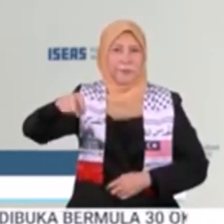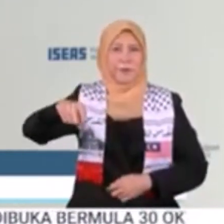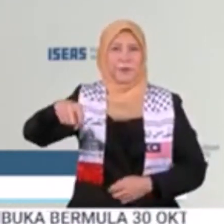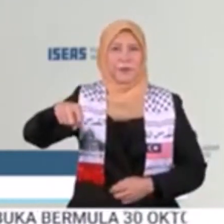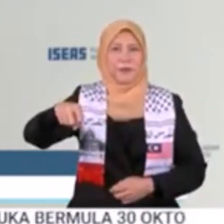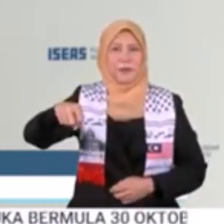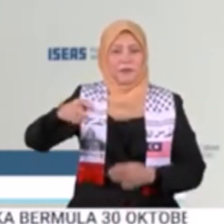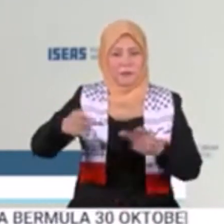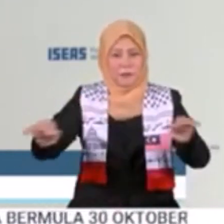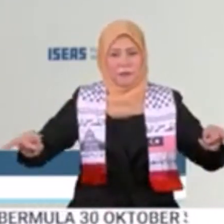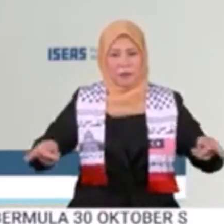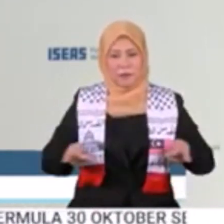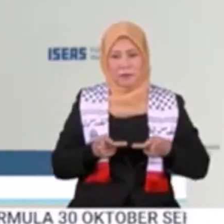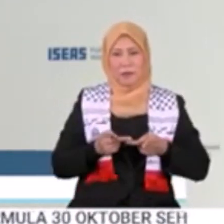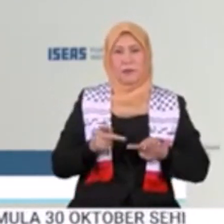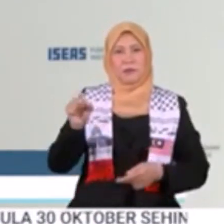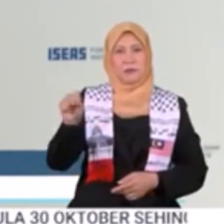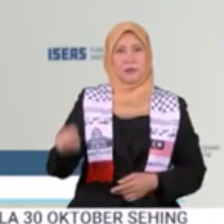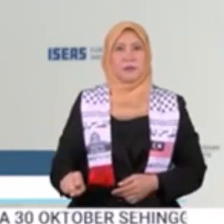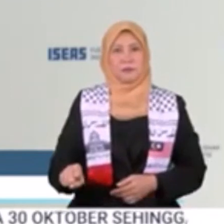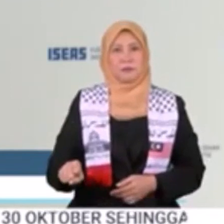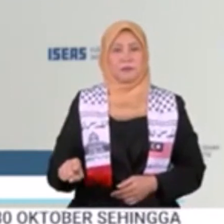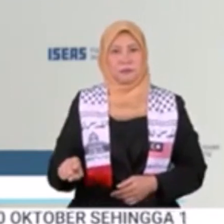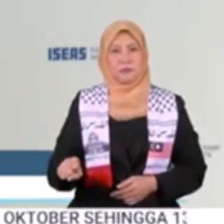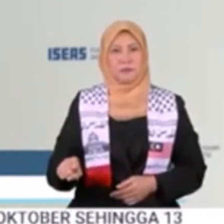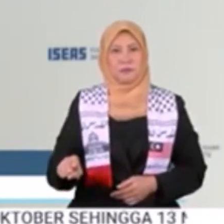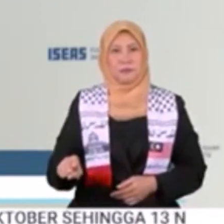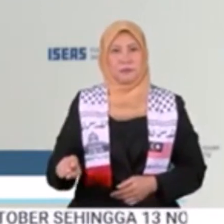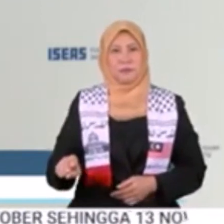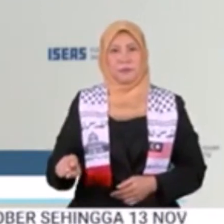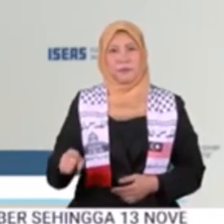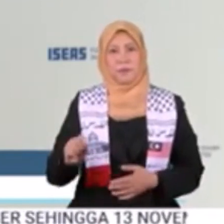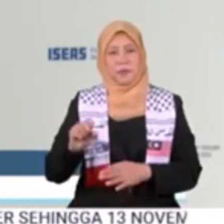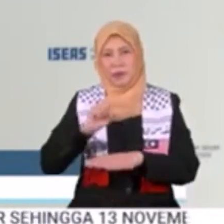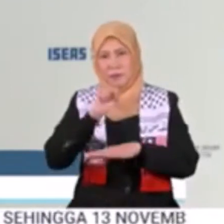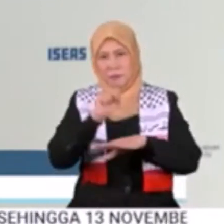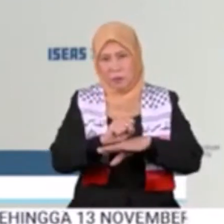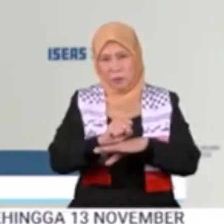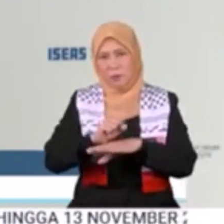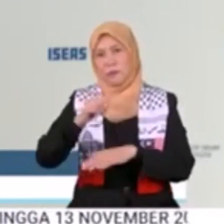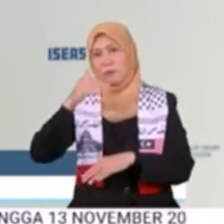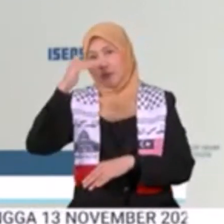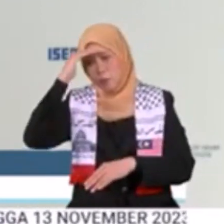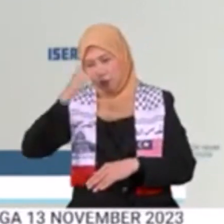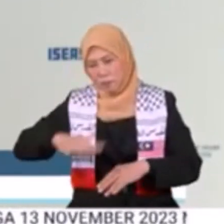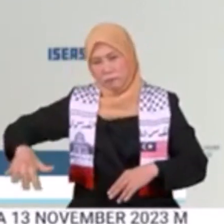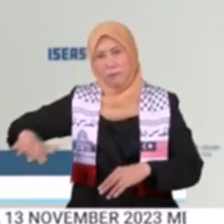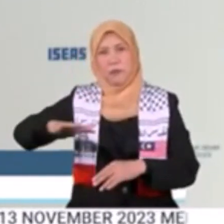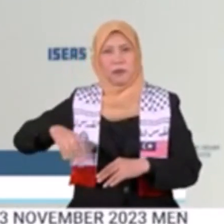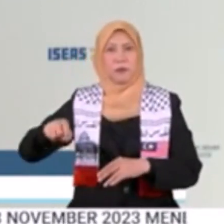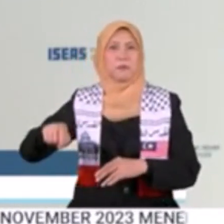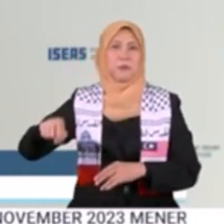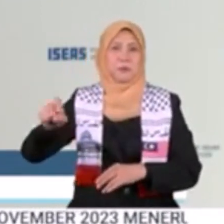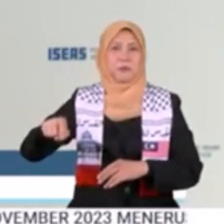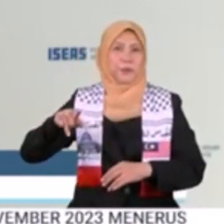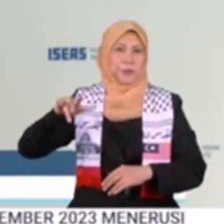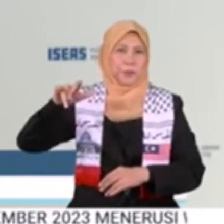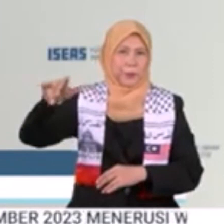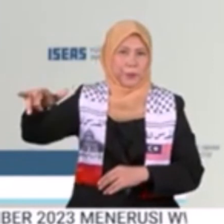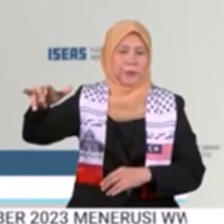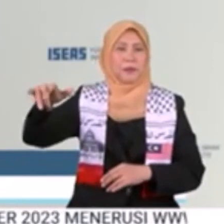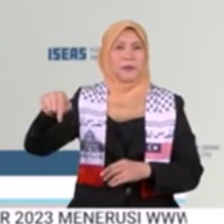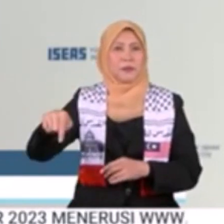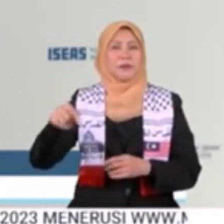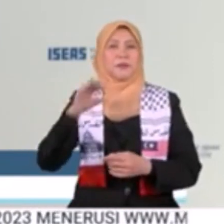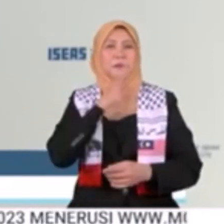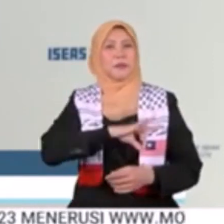di kawasan selatan Semenanjung dan Singapura. Jadi ini adalah